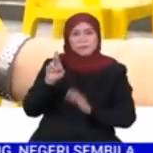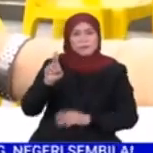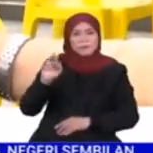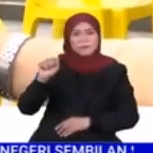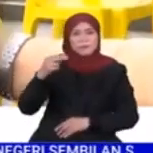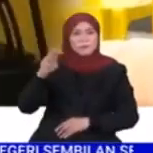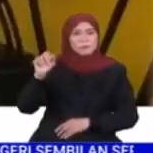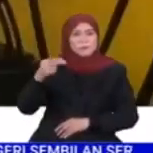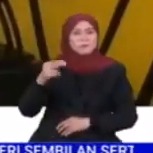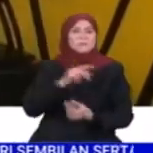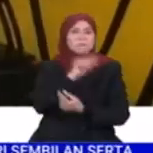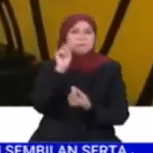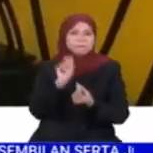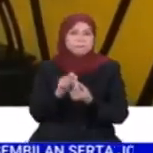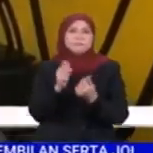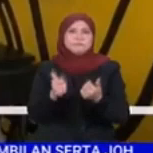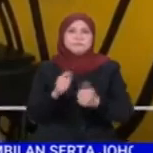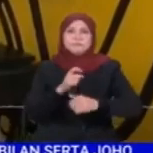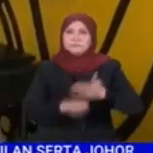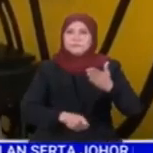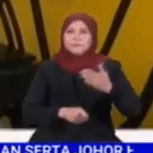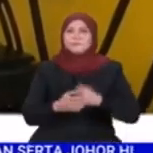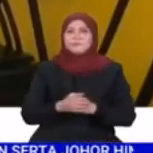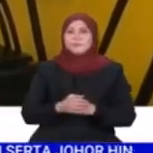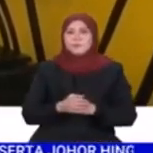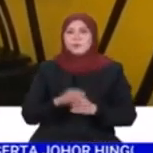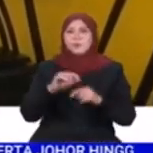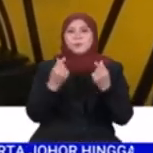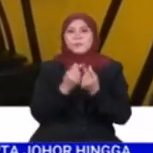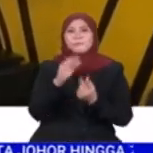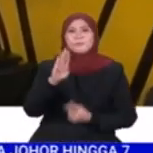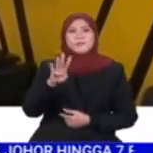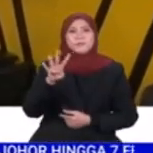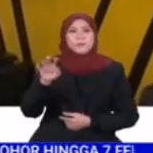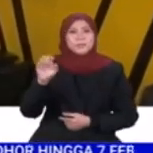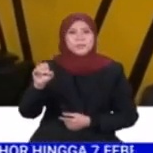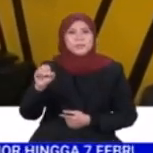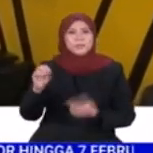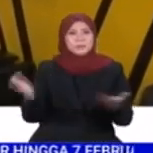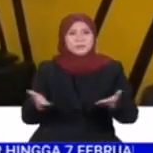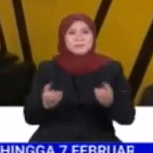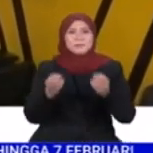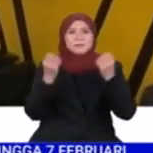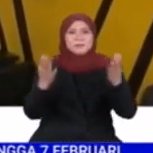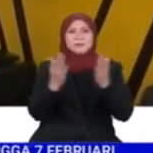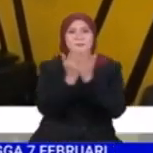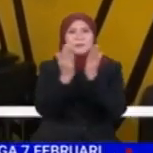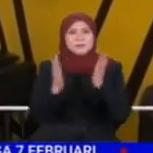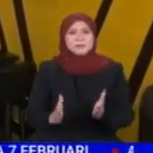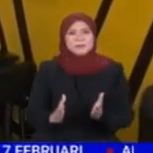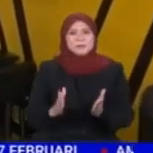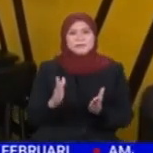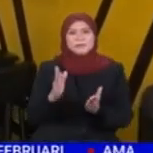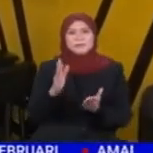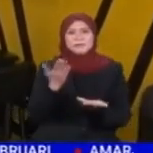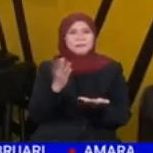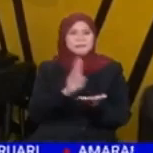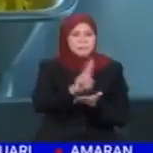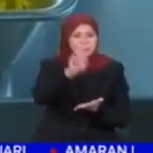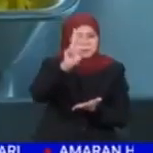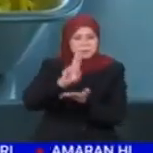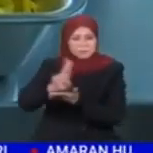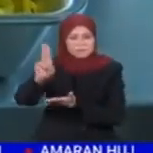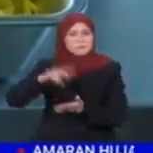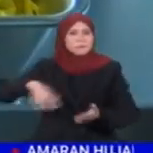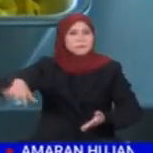agak berpatutan. Baguslah untuk B40 kan, dekat kawasan sini pun ramai pelajar IPTA, IPTS. Lepas